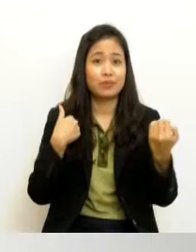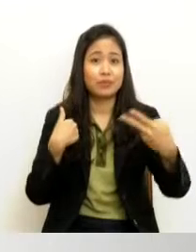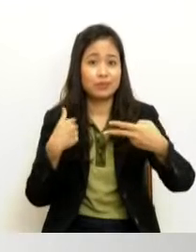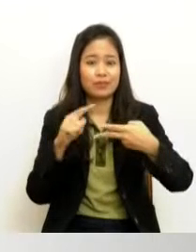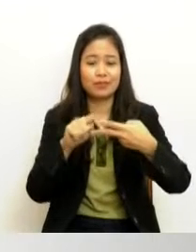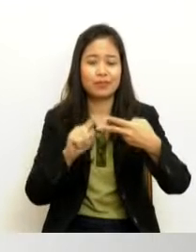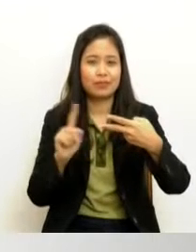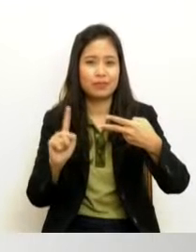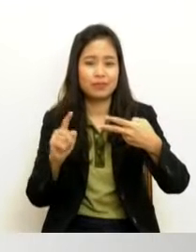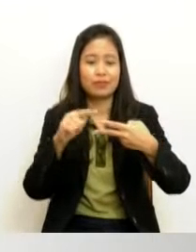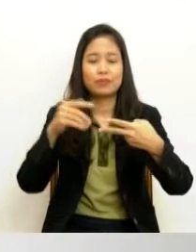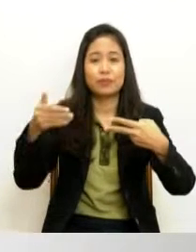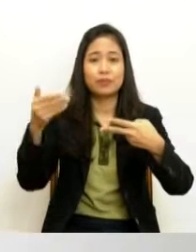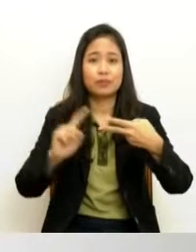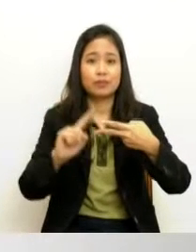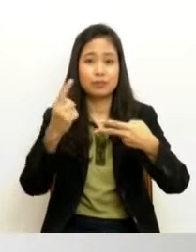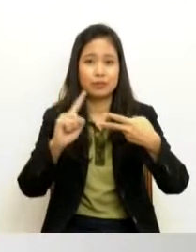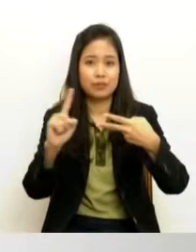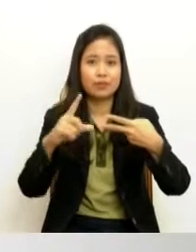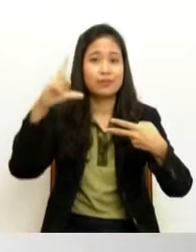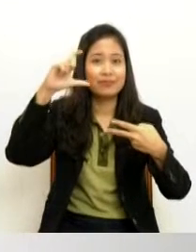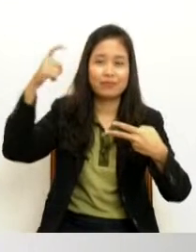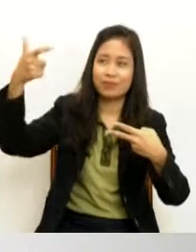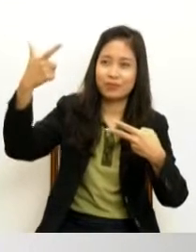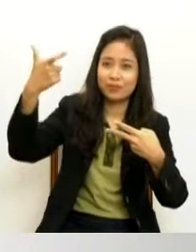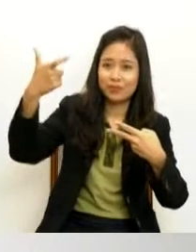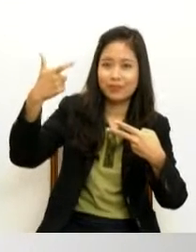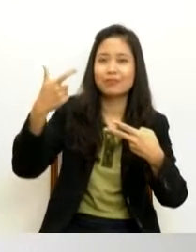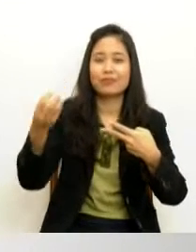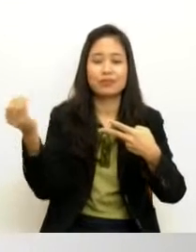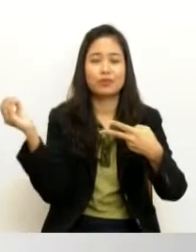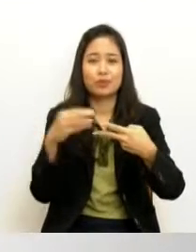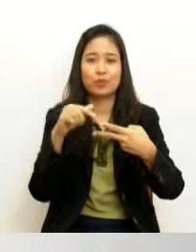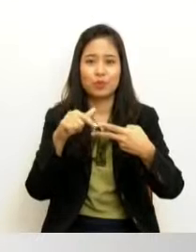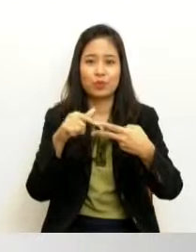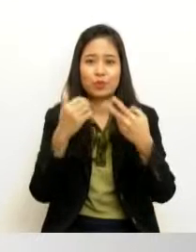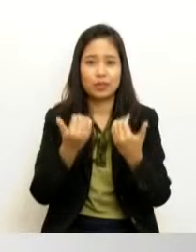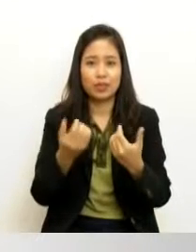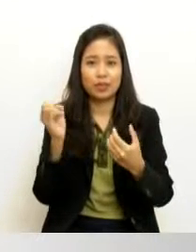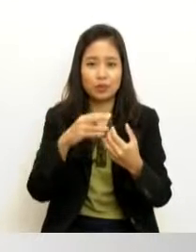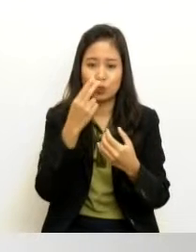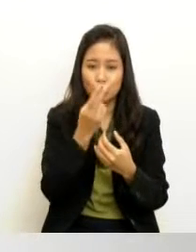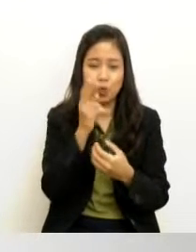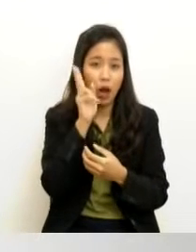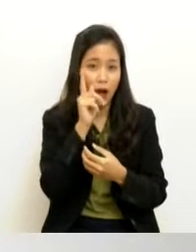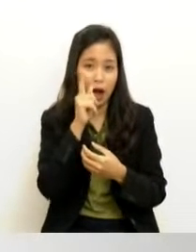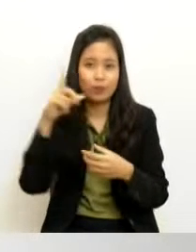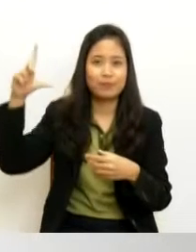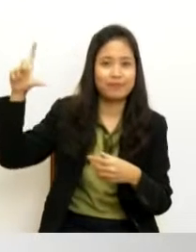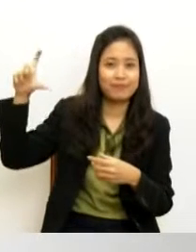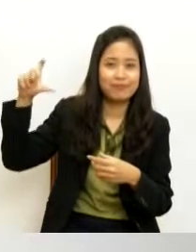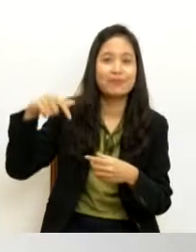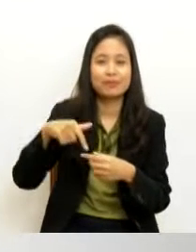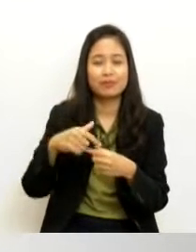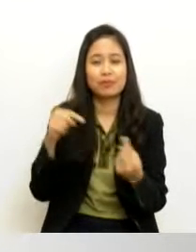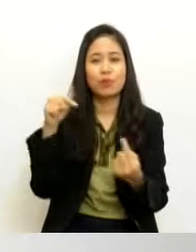กิจกรรมแรกนะคะนั่นก็คือการถ่ายภาพเซลฟี่ตัวเองเลยนะคะขณะที่รับชมรายการพุธเช้าข่าวสปทที่เป็นราย